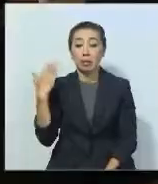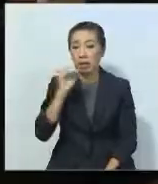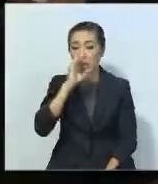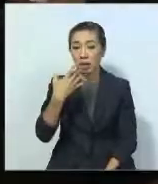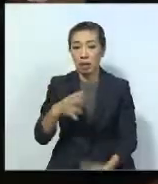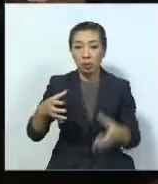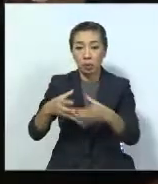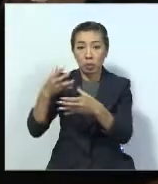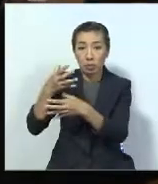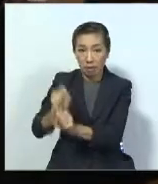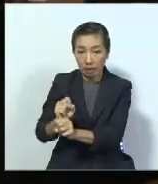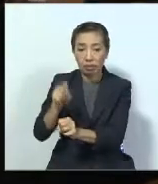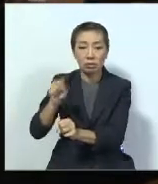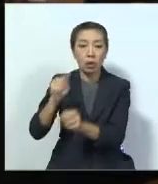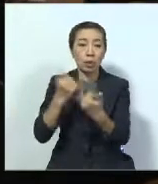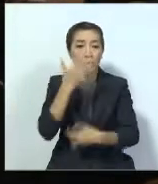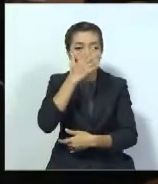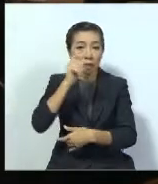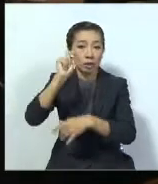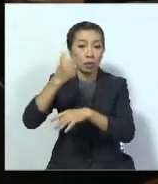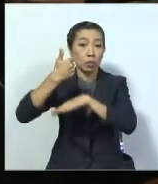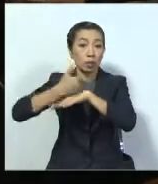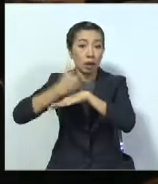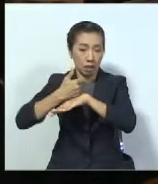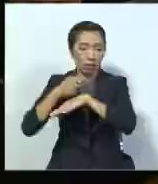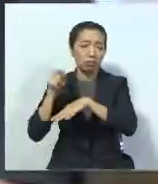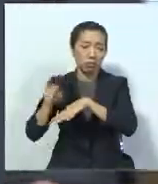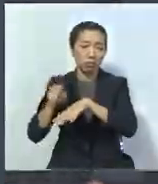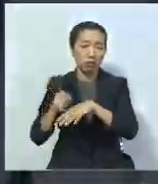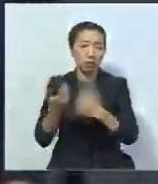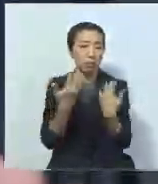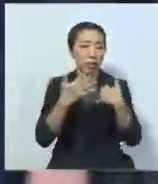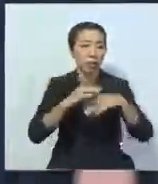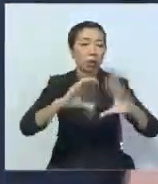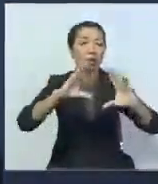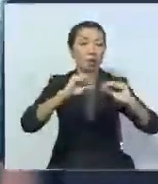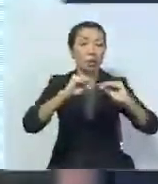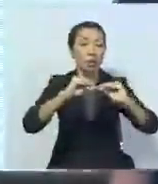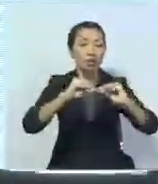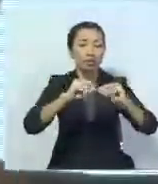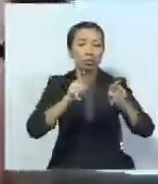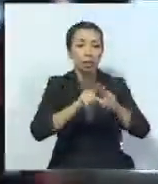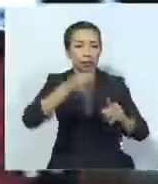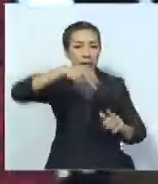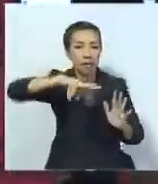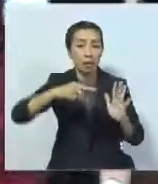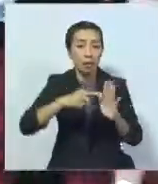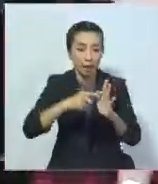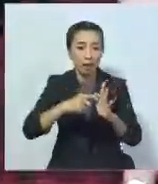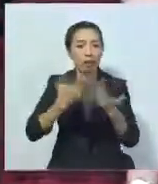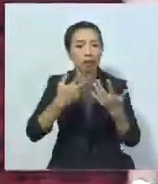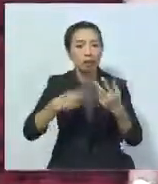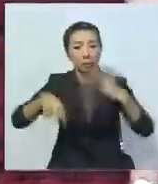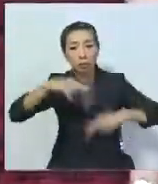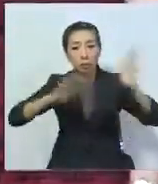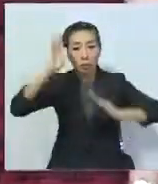แล้วนะคะก็คือพรรคประชาธิปัตย์ค่ะวันนี้นายอภิสิทธิ์เวชชาชีวะหัวหน้าพรรคเข้าร่วมการประชุมร่วมกับสภาเสรีนิยมและ